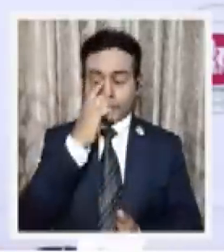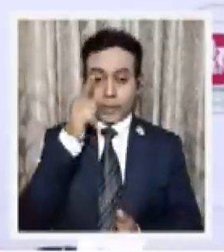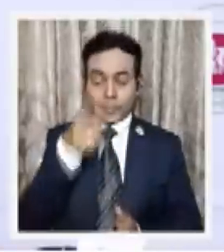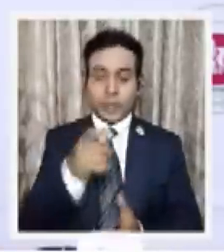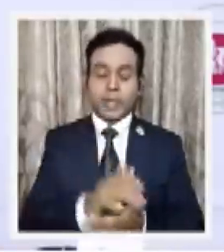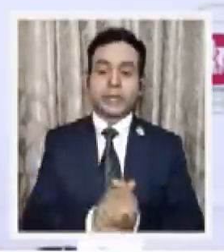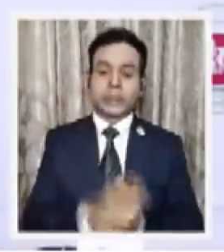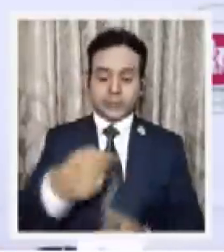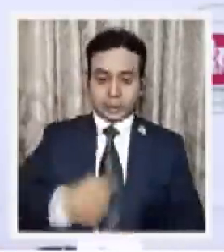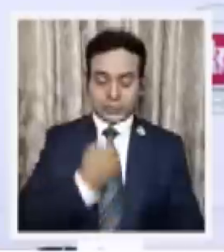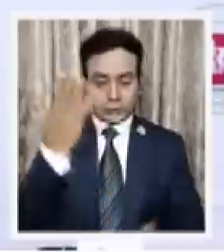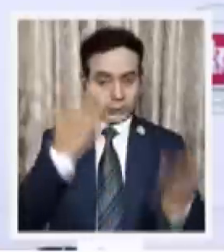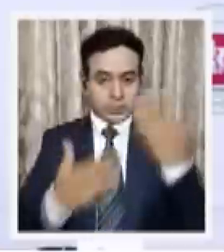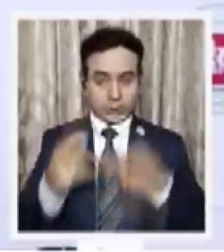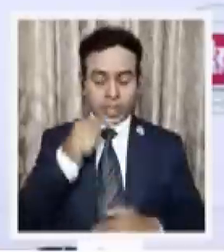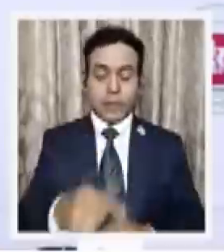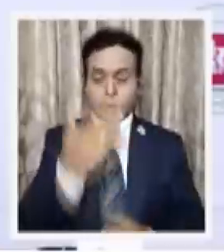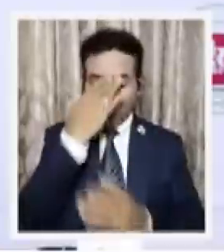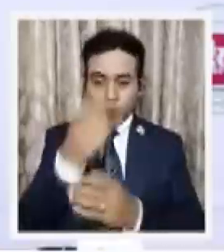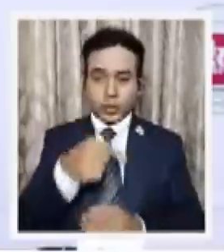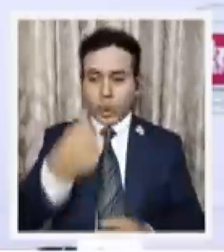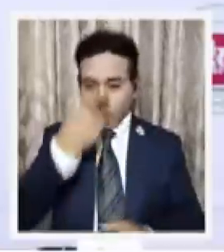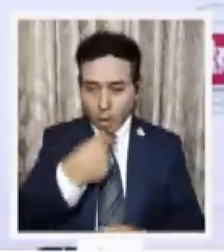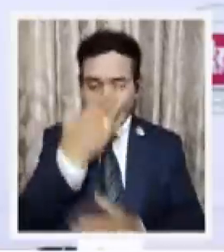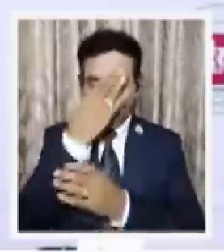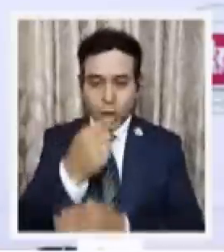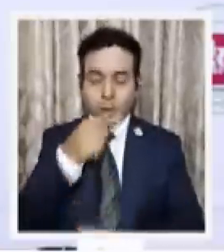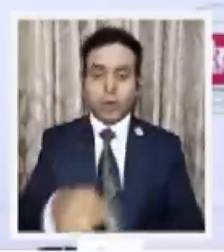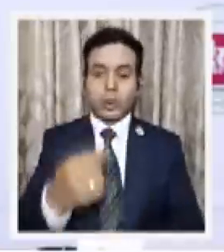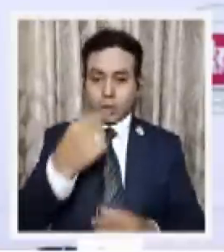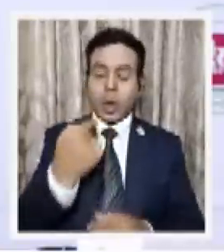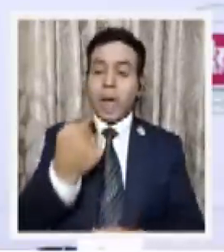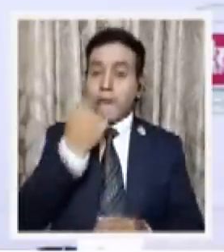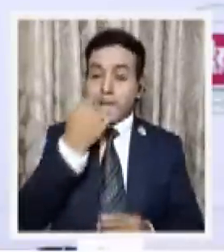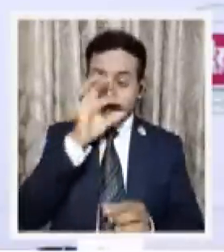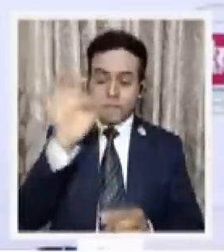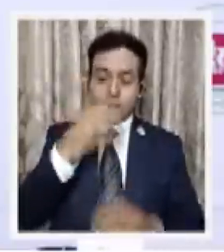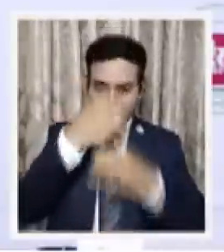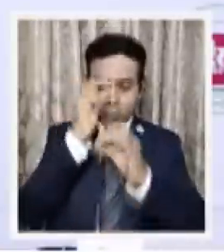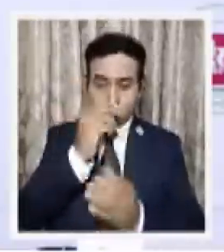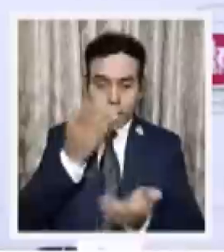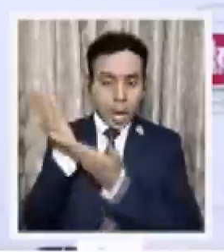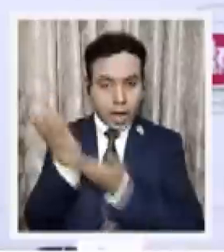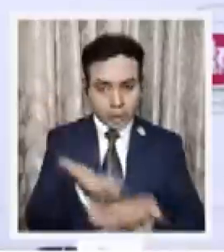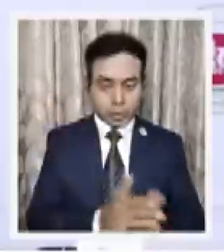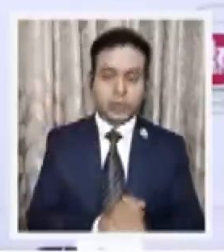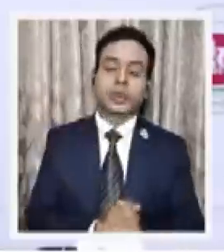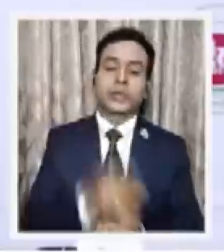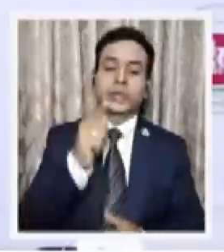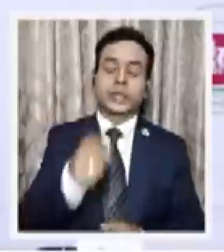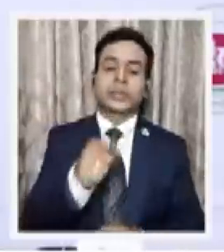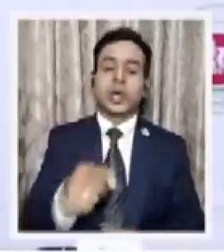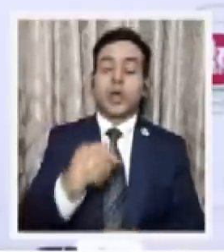করান। শুধুমাত্র লক্ষণ উপসর্গ না, যারা শনাক্ত ব্যক্তির বা আক্রান্ত শনাক্ত ব্যক্তির সংস্পর্শে